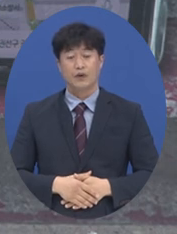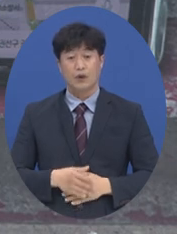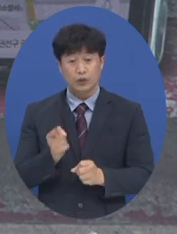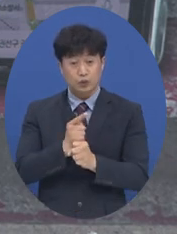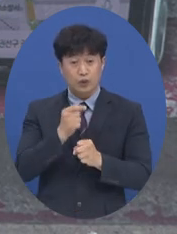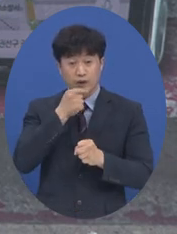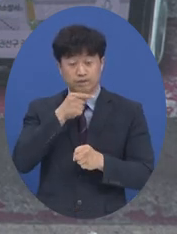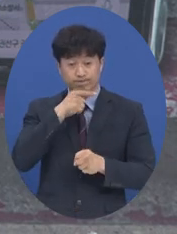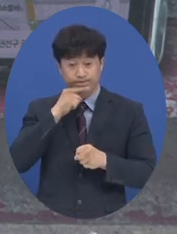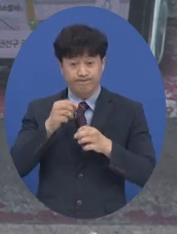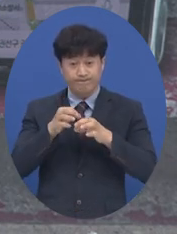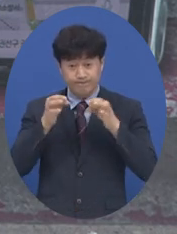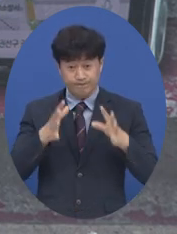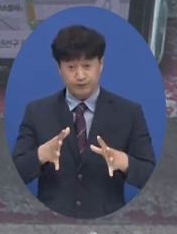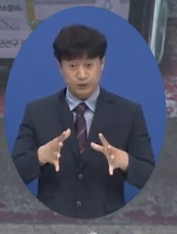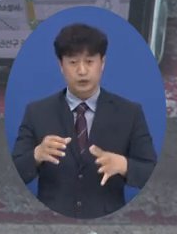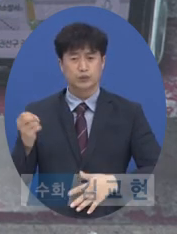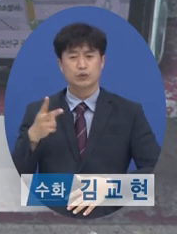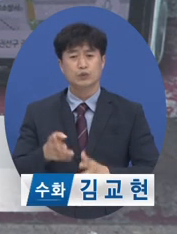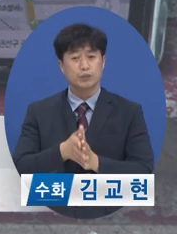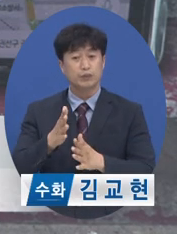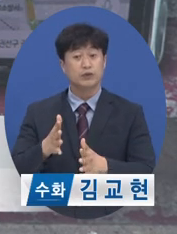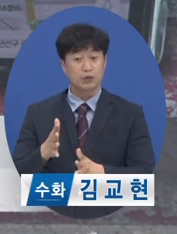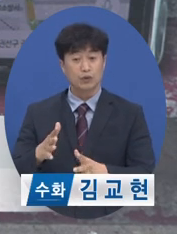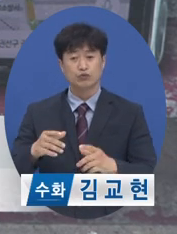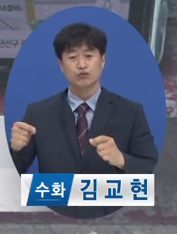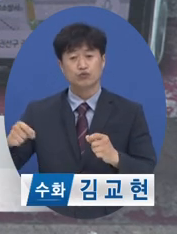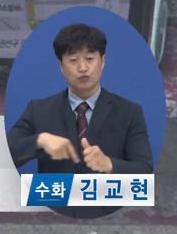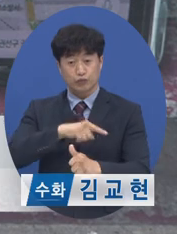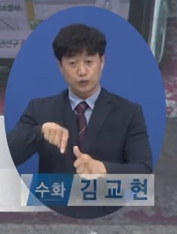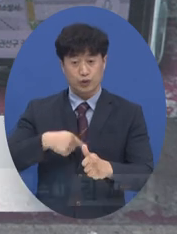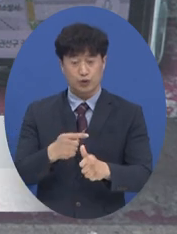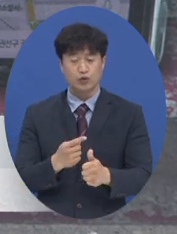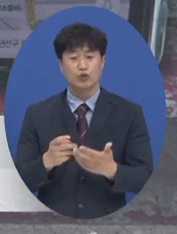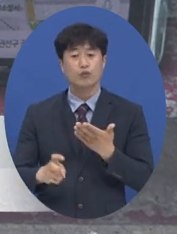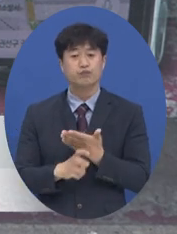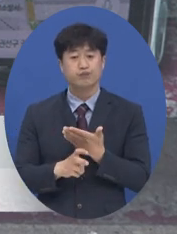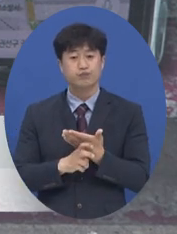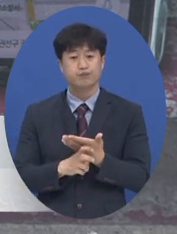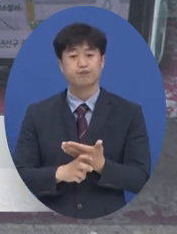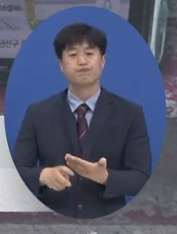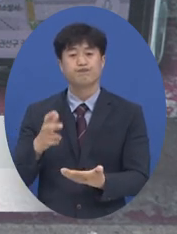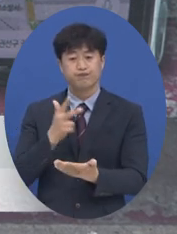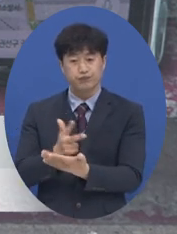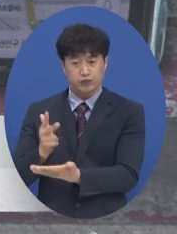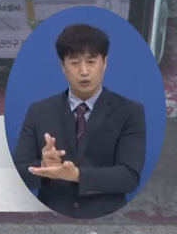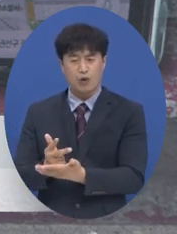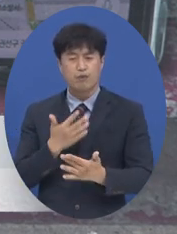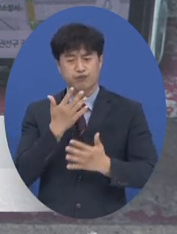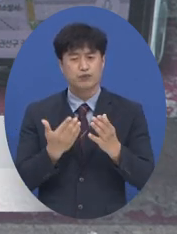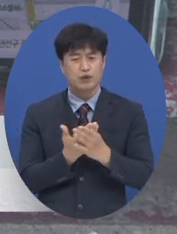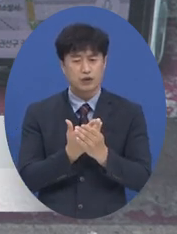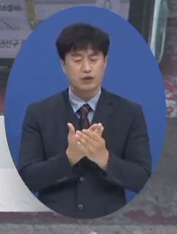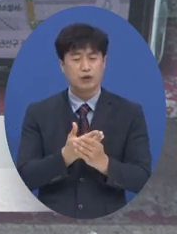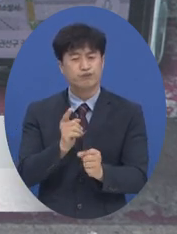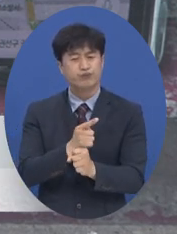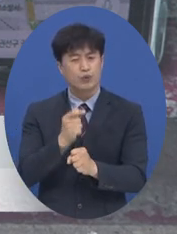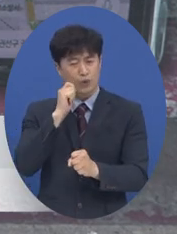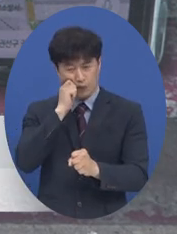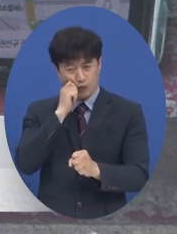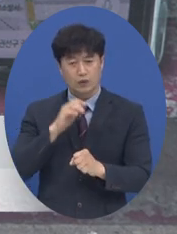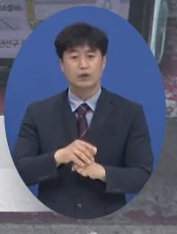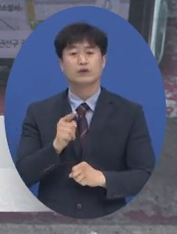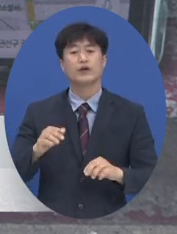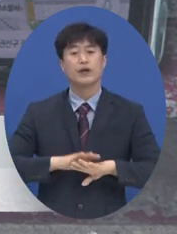소화전을 비롯한 소방시설 주변에 불법 주정차를 할 경우 화재 발생 시 진화에 어려움을 빚을 수 있는데요. 경기도가 이런